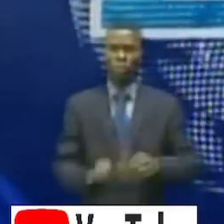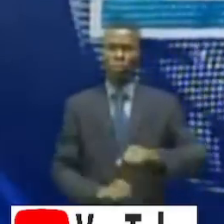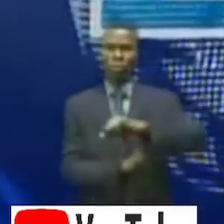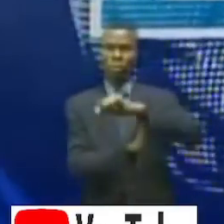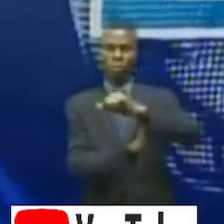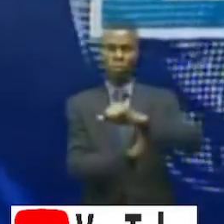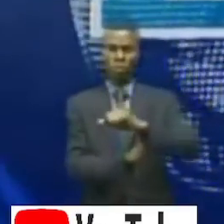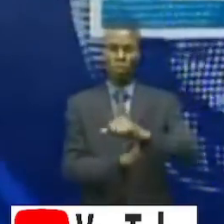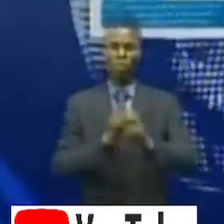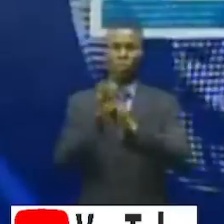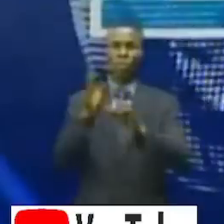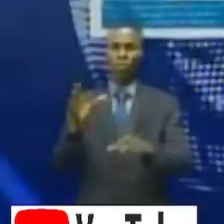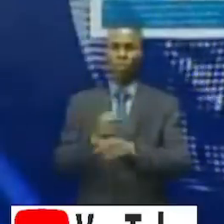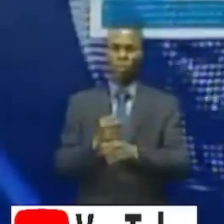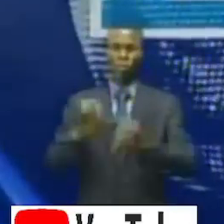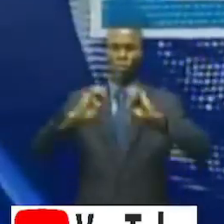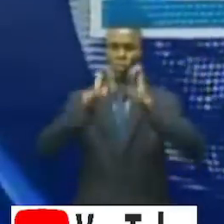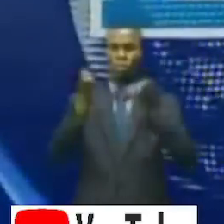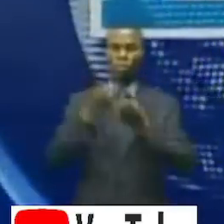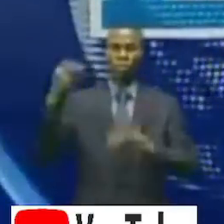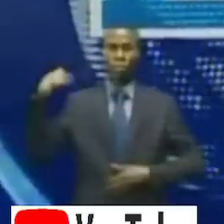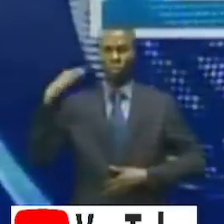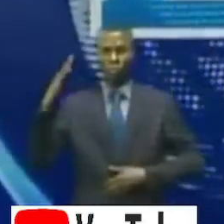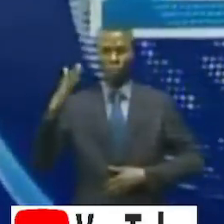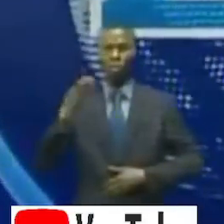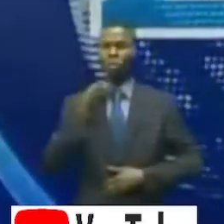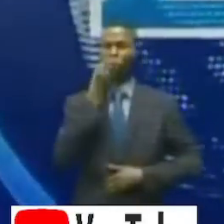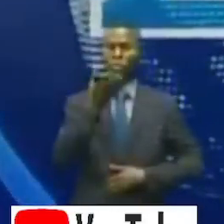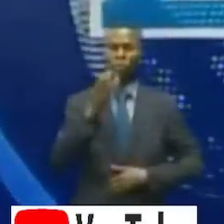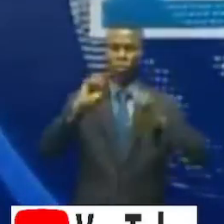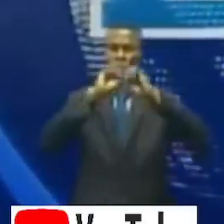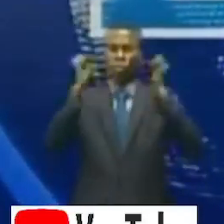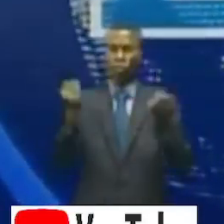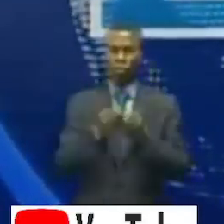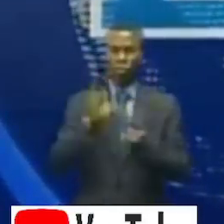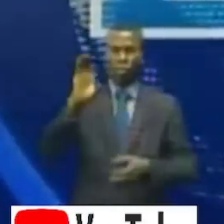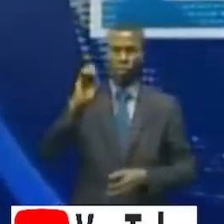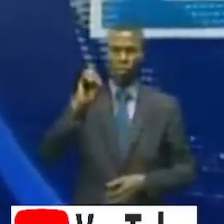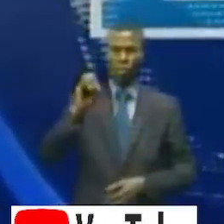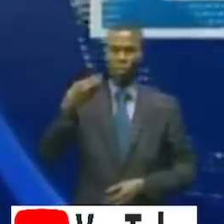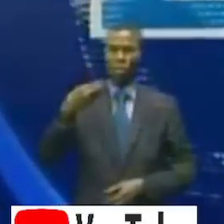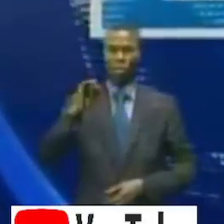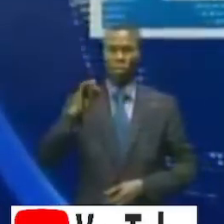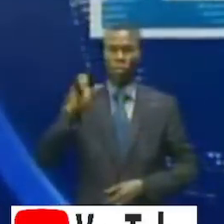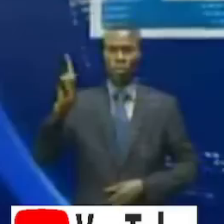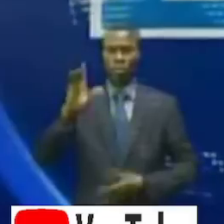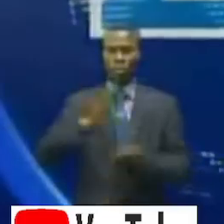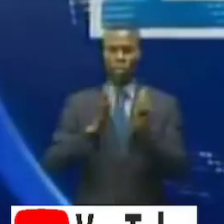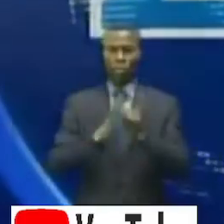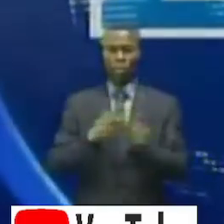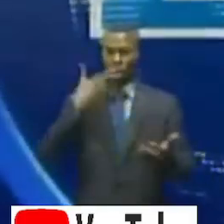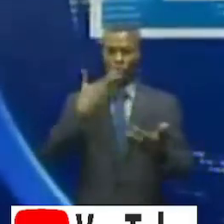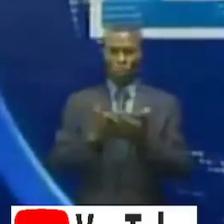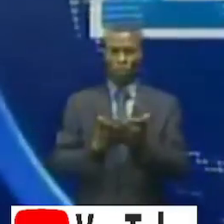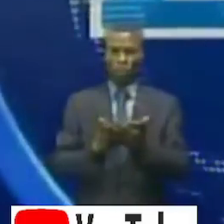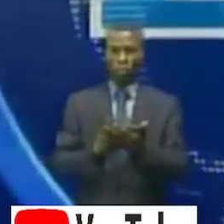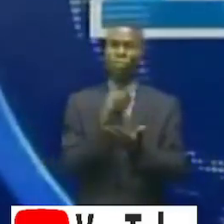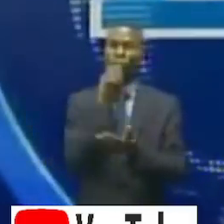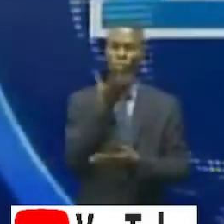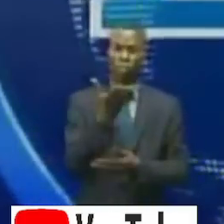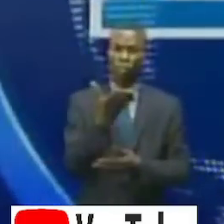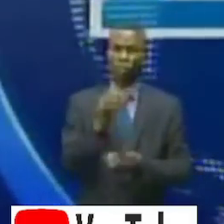la restructuration des entreprises publiques. C'est le cas de la société Cobil SA, devenue une référence nationale dans le secteur